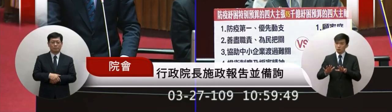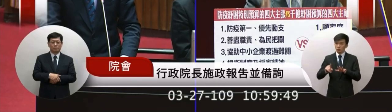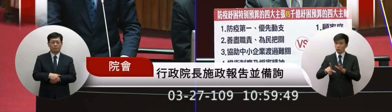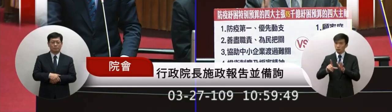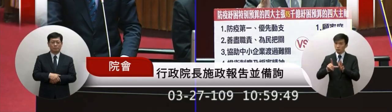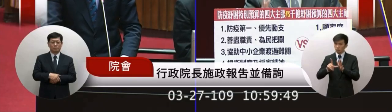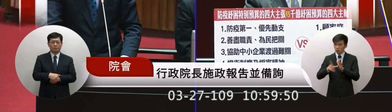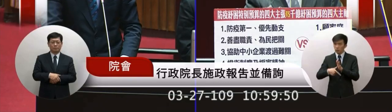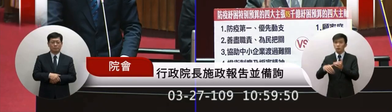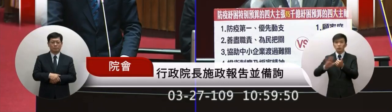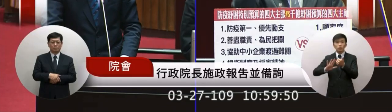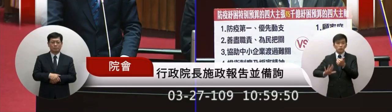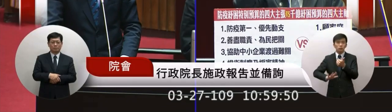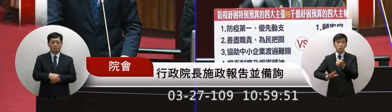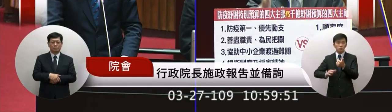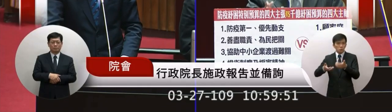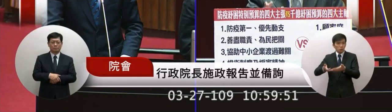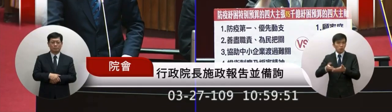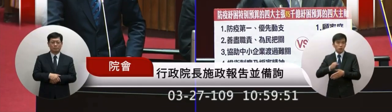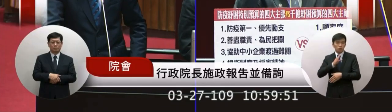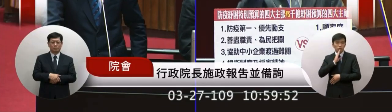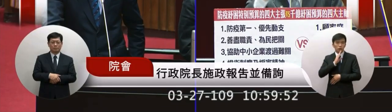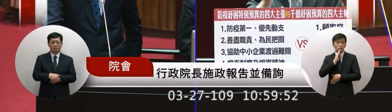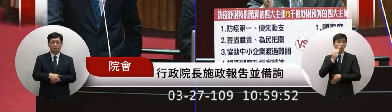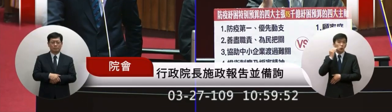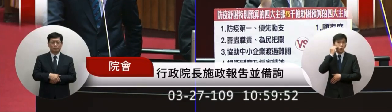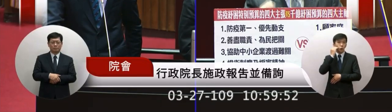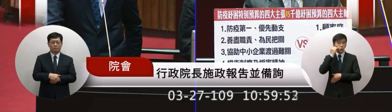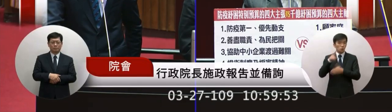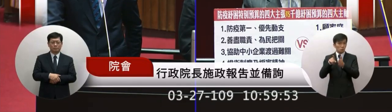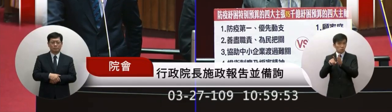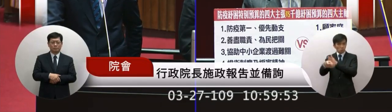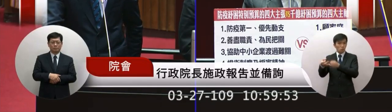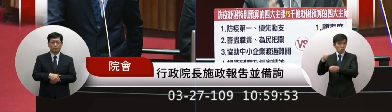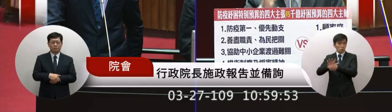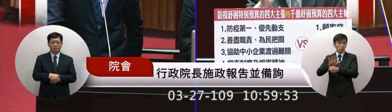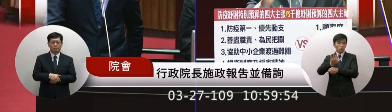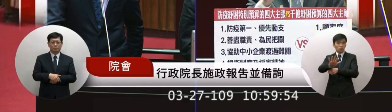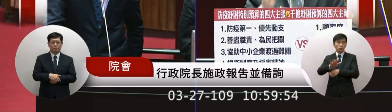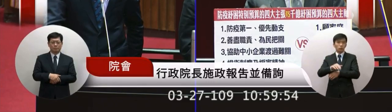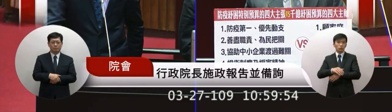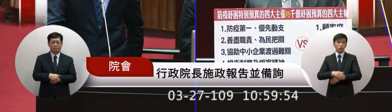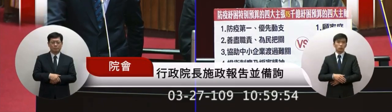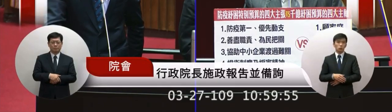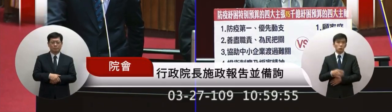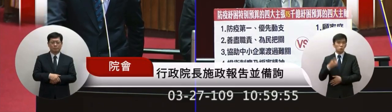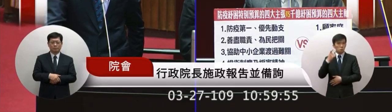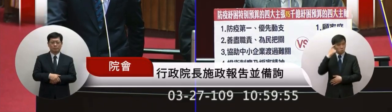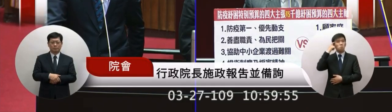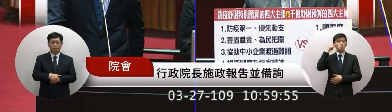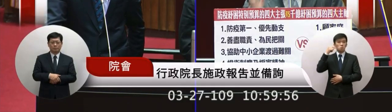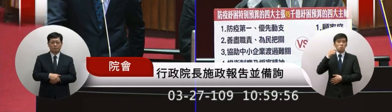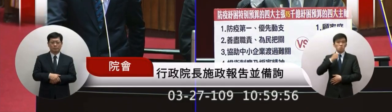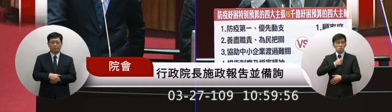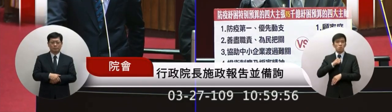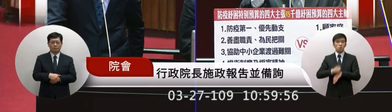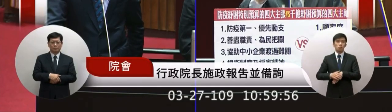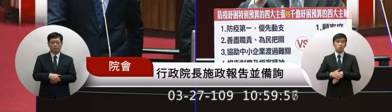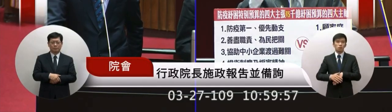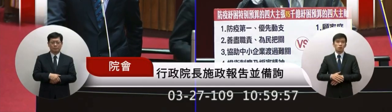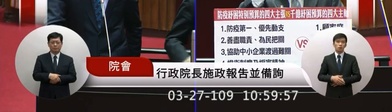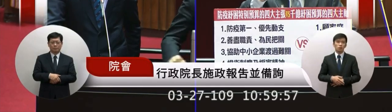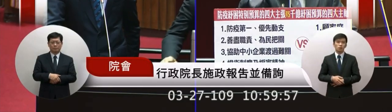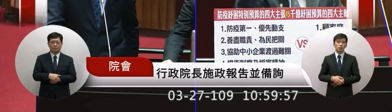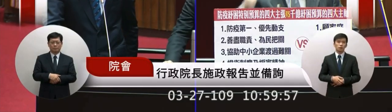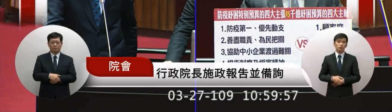中关键的时刻，那假设会当用直接来补贴的，我想感受会比较深啦，吼。院